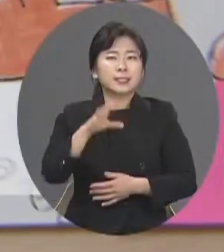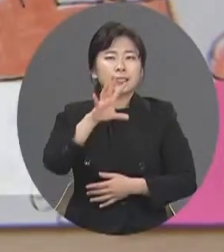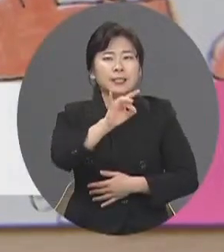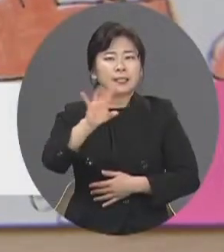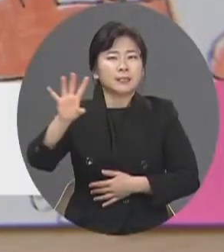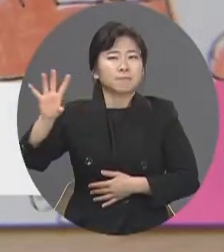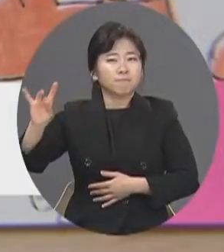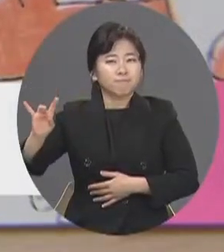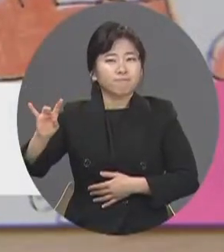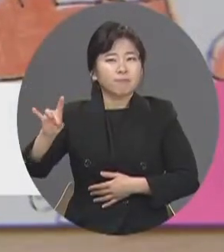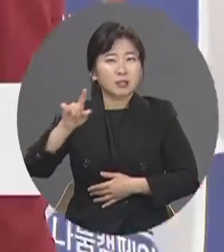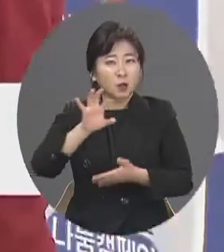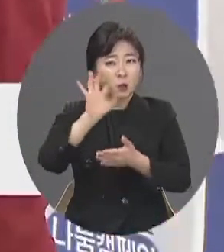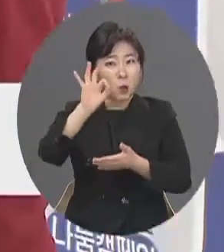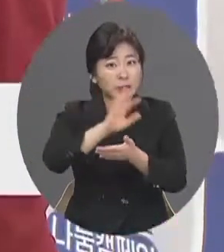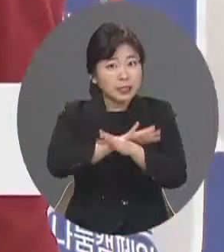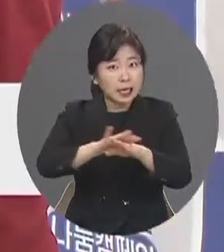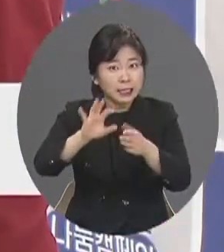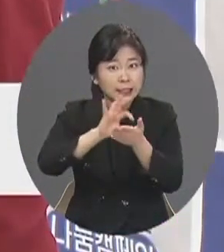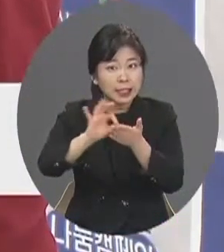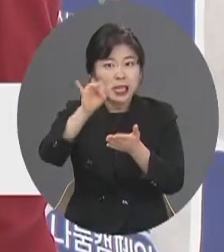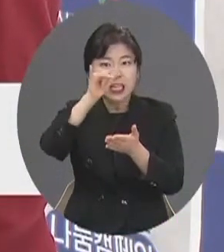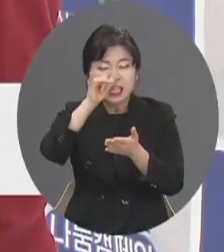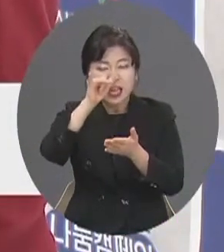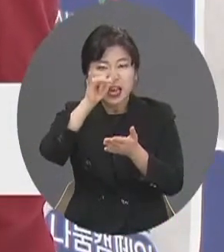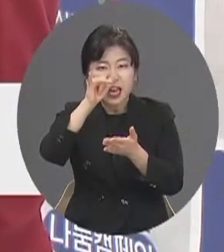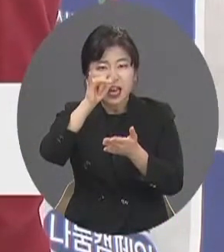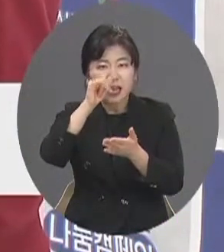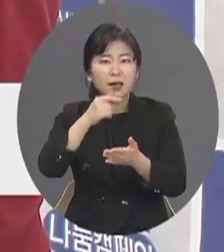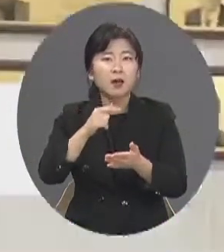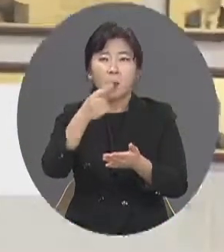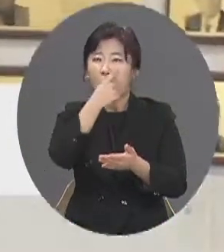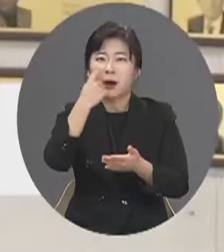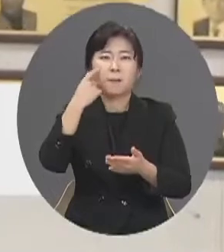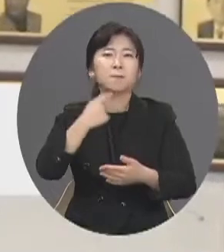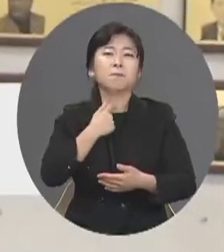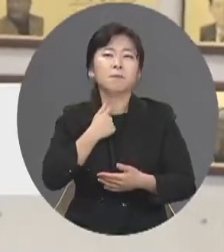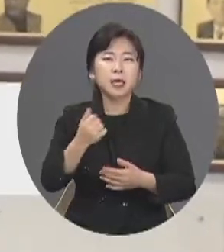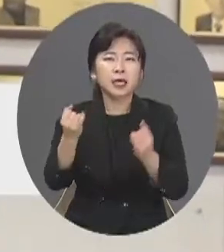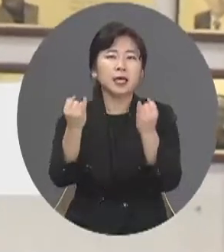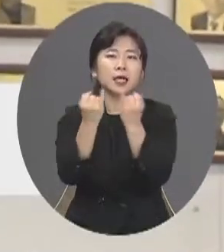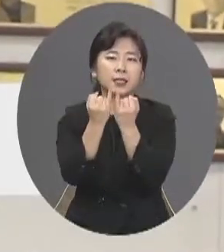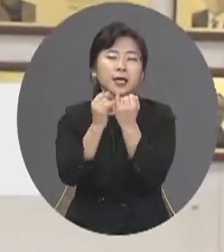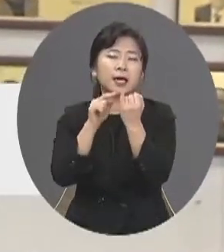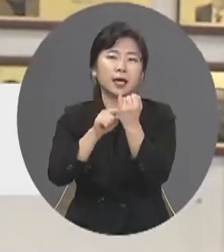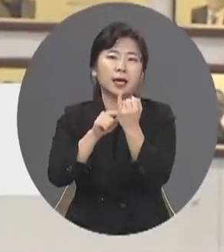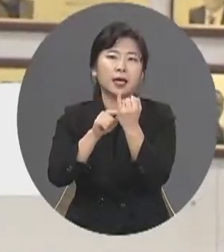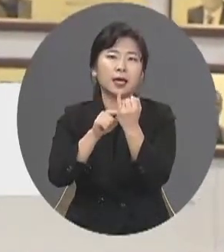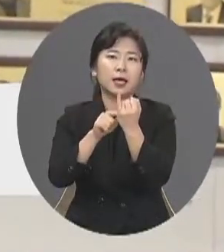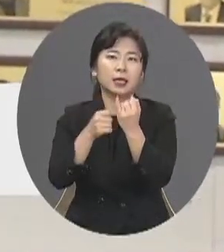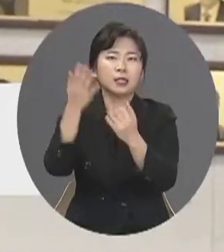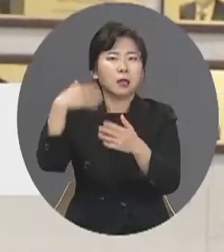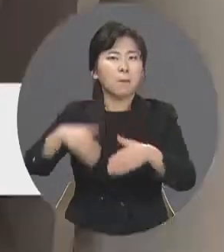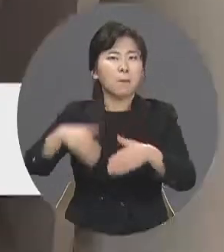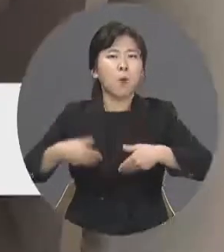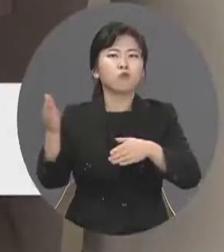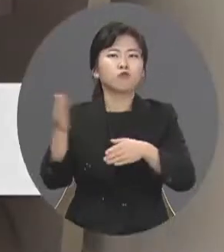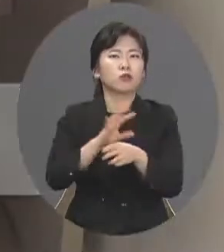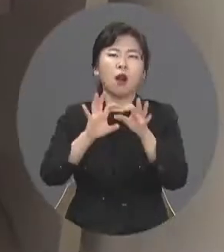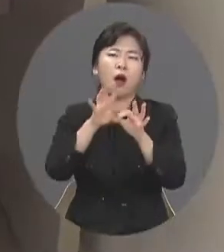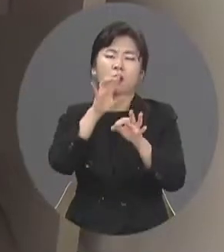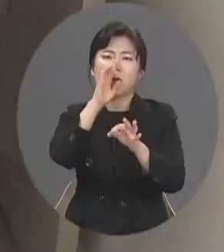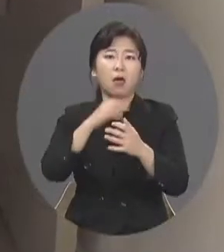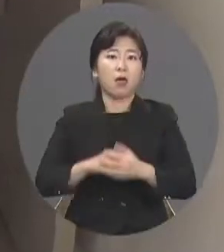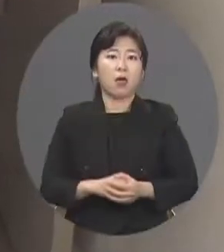기부금이 잘 쓰이고 있는지 두어 차례 확인하는 게 전부였던 기부자 연락이 지난 봄부터 뚝 끊겨 키 때문입니다